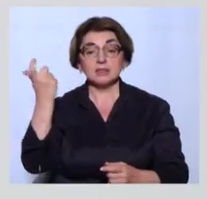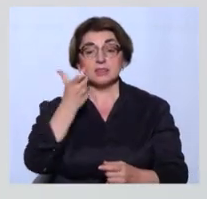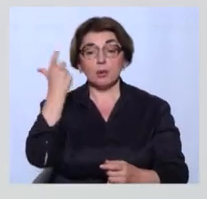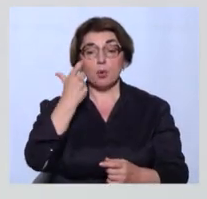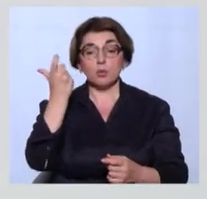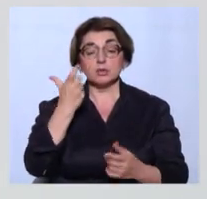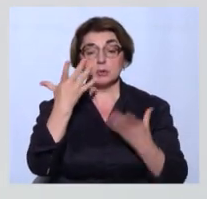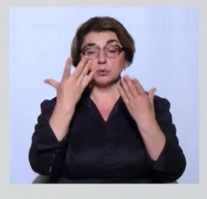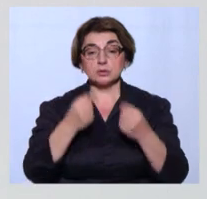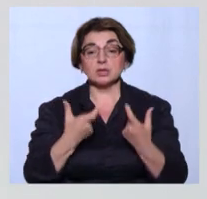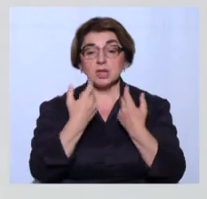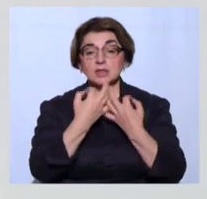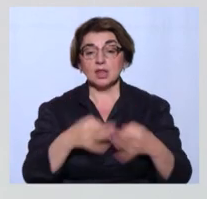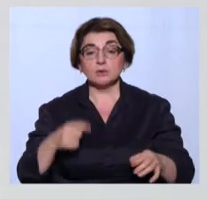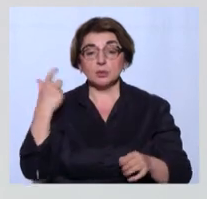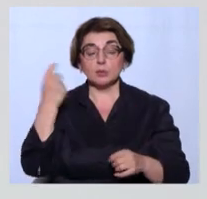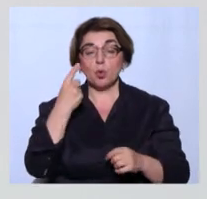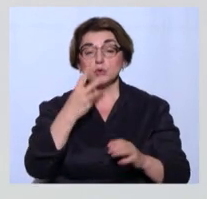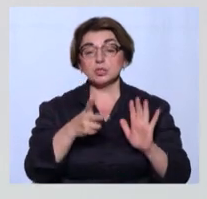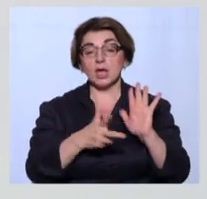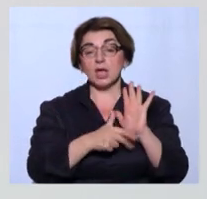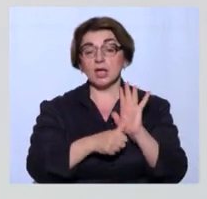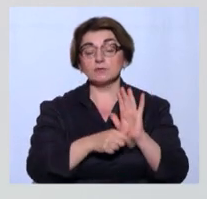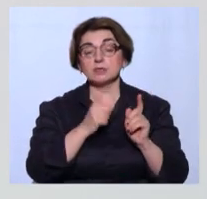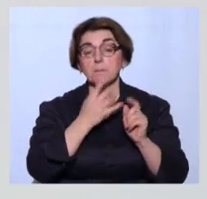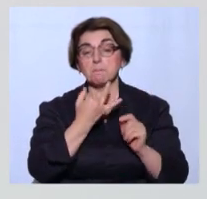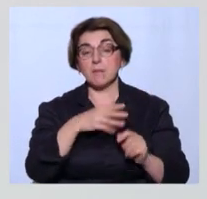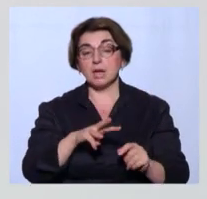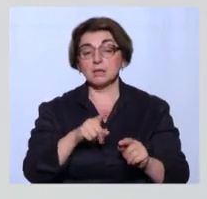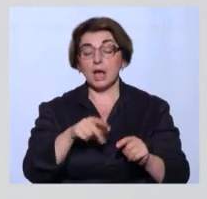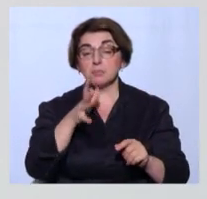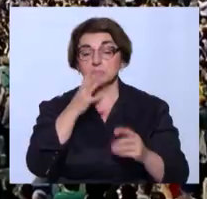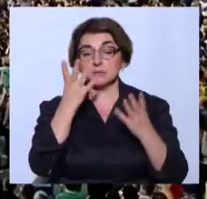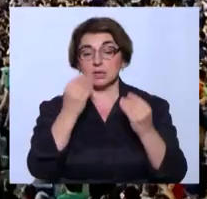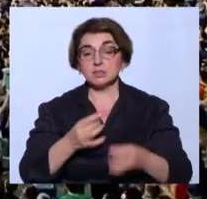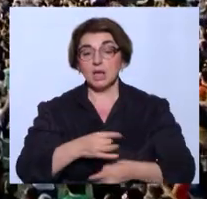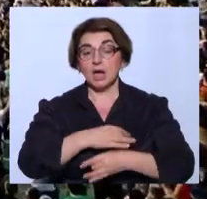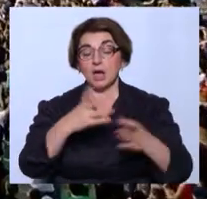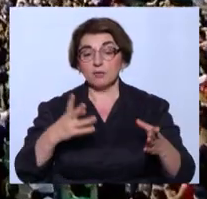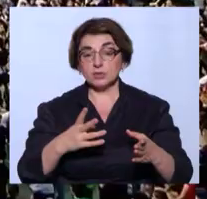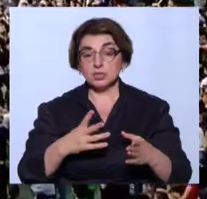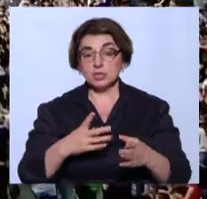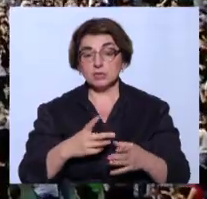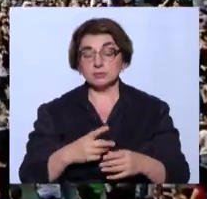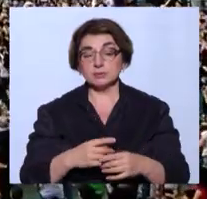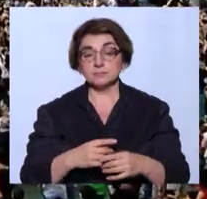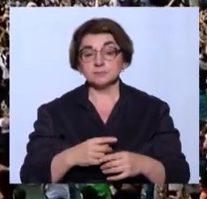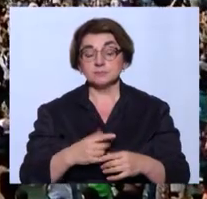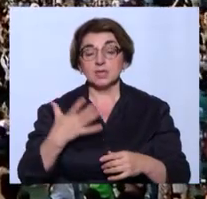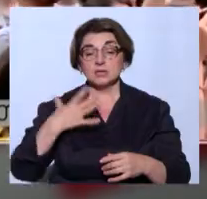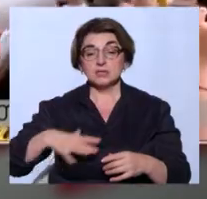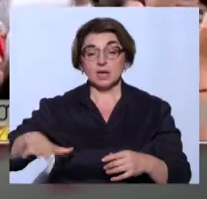დამოუკიდებლობის დღე. 26 მაისი. ამ დღეს აღინიშნება საქართველოს დამოუკიდებლობა. თქვენ ალბათ შეიძლება ყოფილხართ